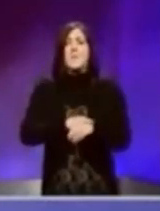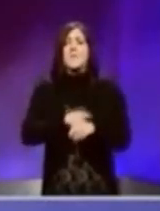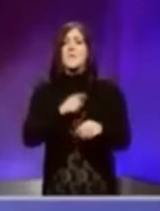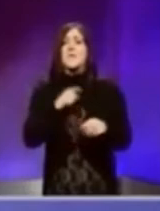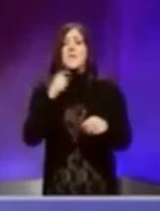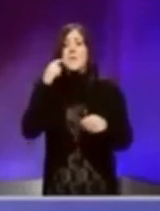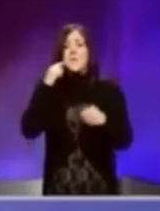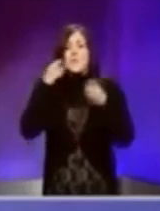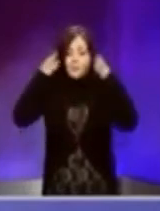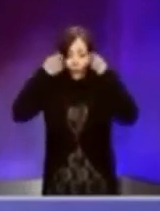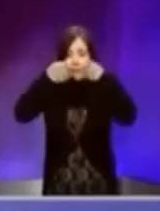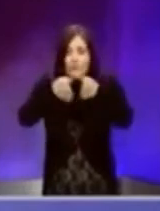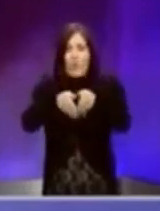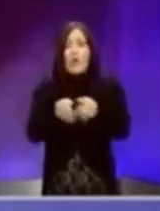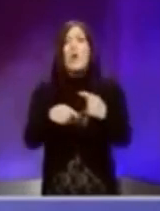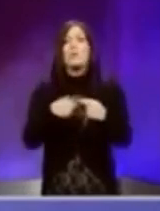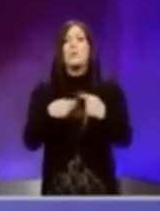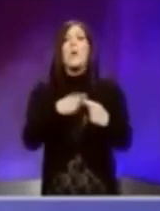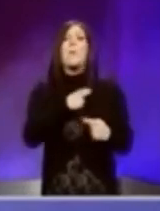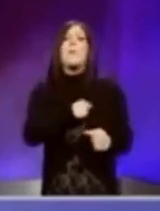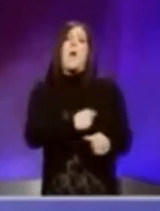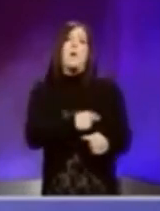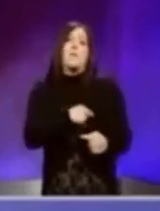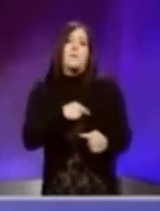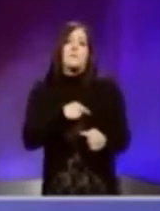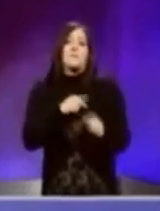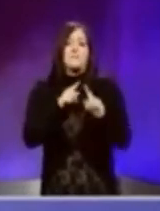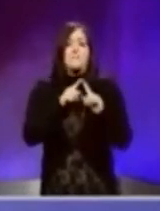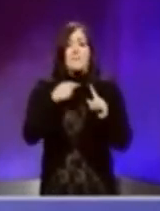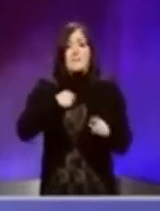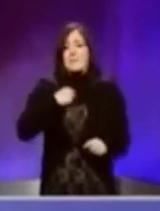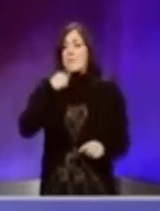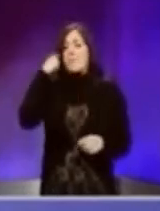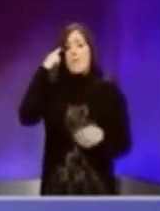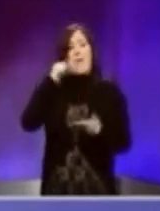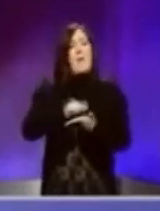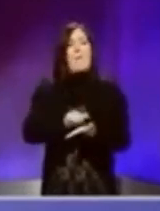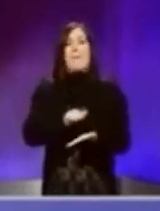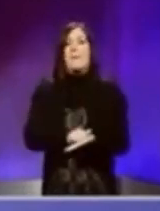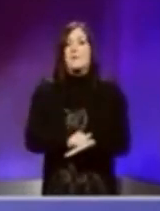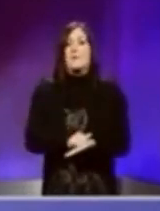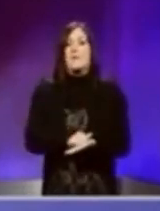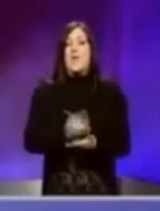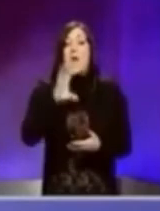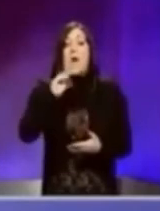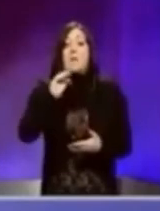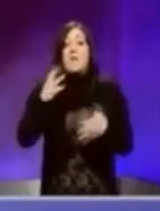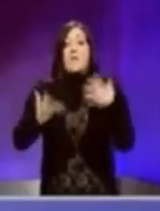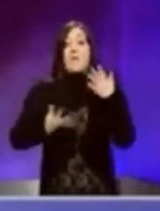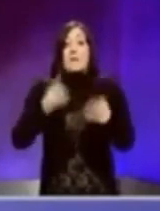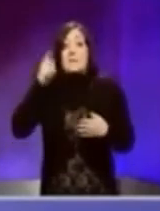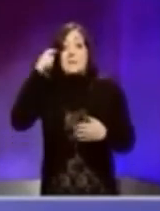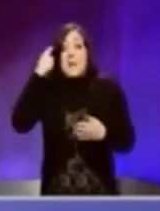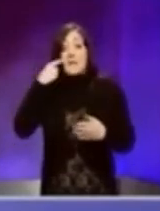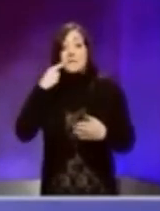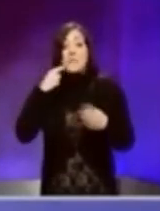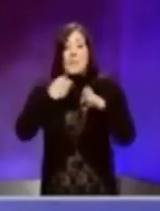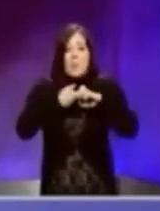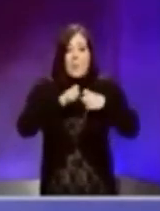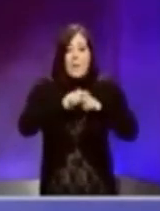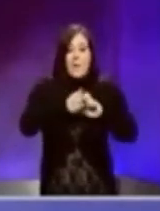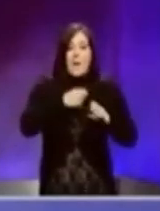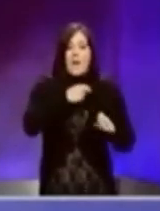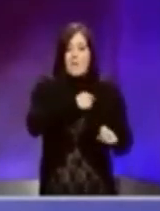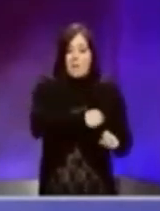kollox minnu. Għax anki l-affarijiet li mad-daqqatajn jidhru li huma ta' natura lokali huma wkoll rifless